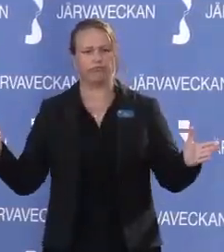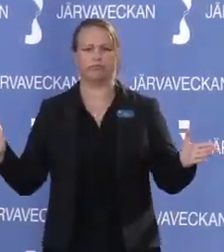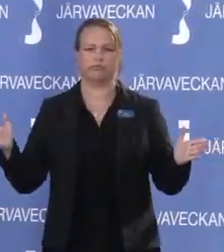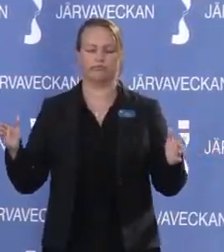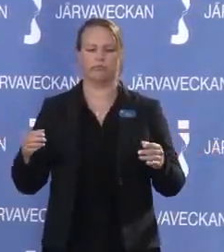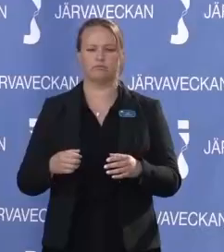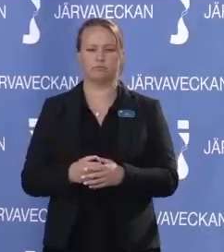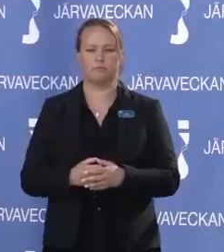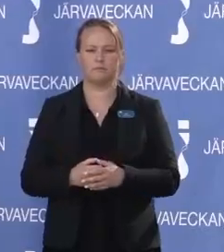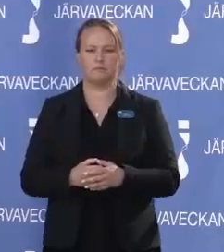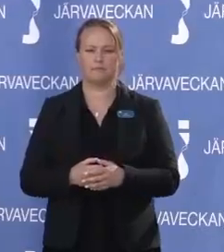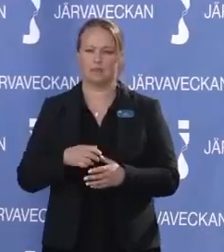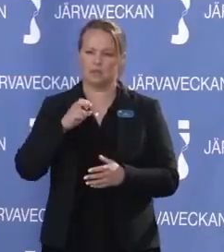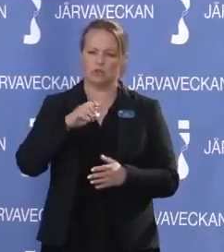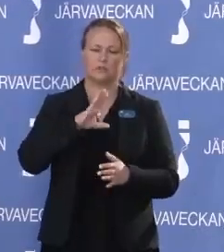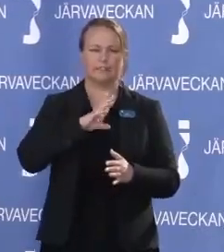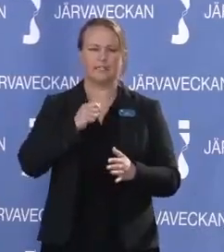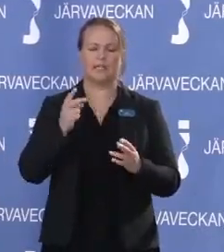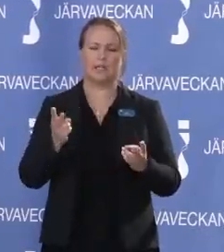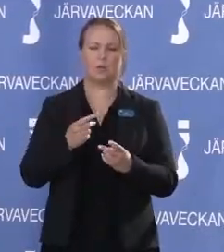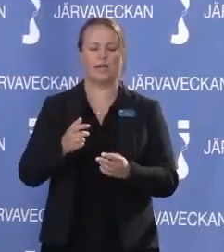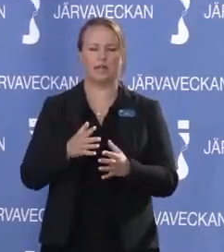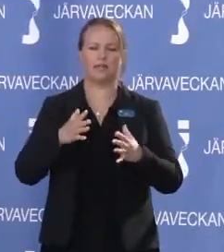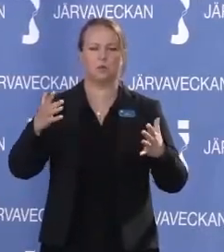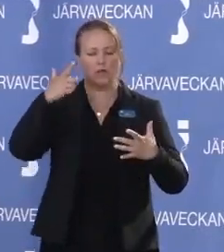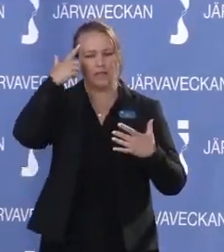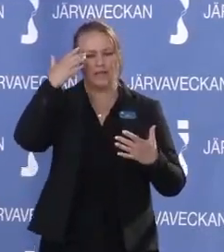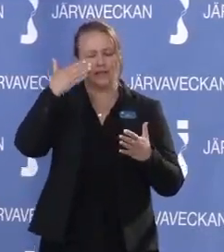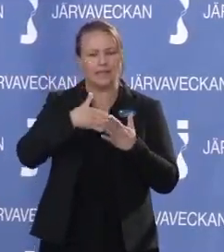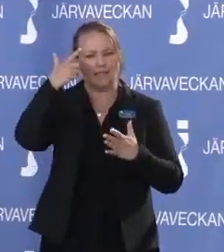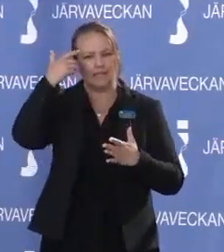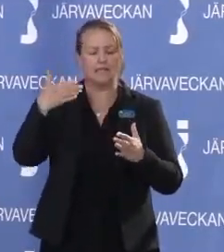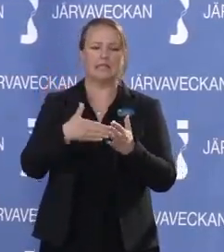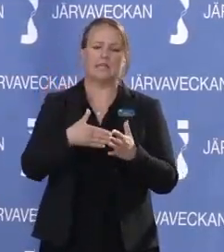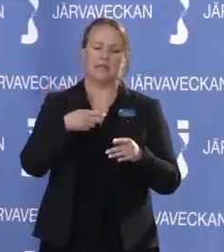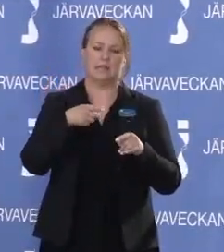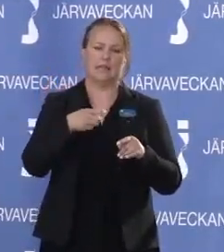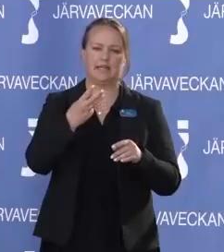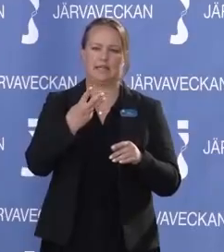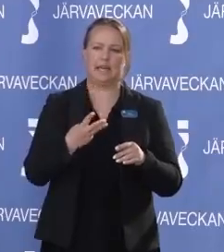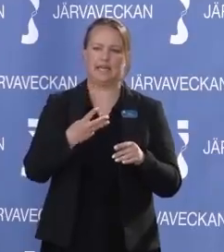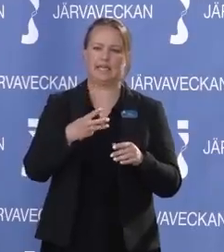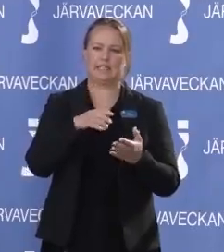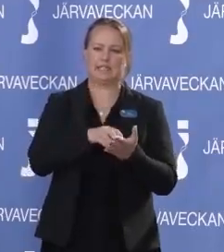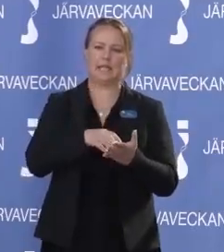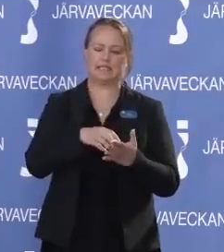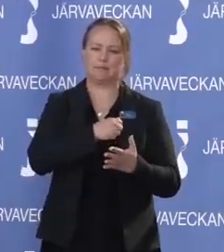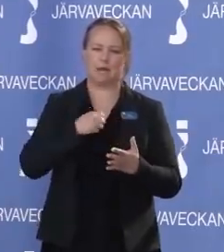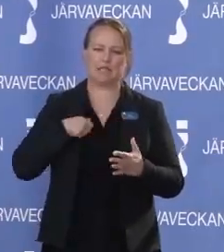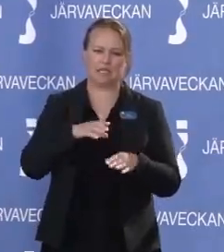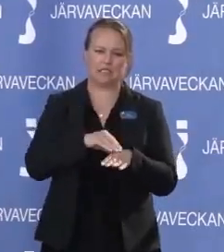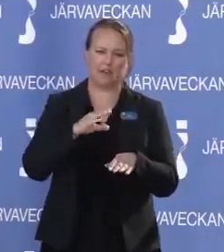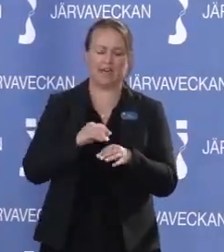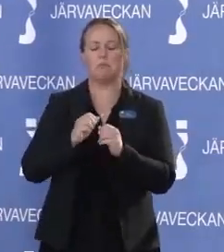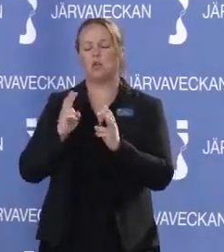tillit och uppskattning för den tredje statsmakten i Sverige, men det finns också många problem och förbättringsområden